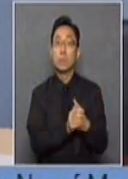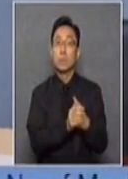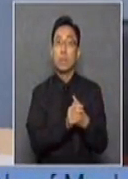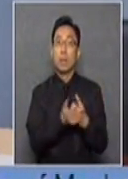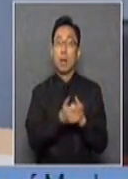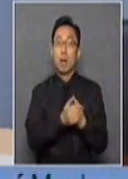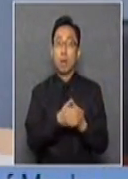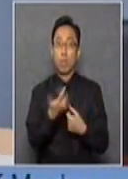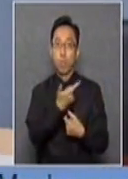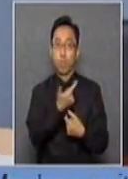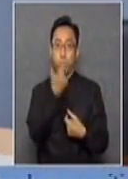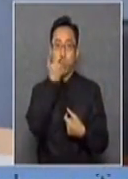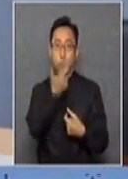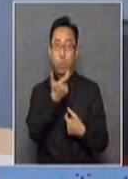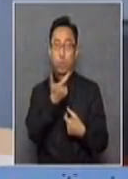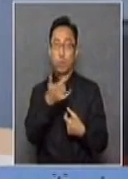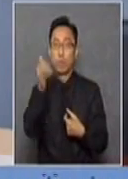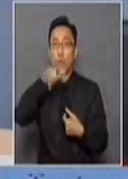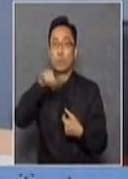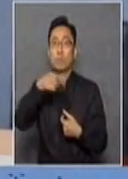過要俾翻1億6千萬俾佢。